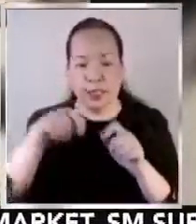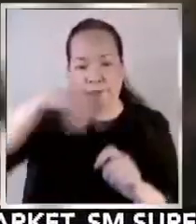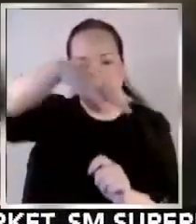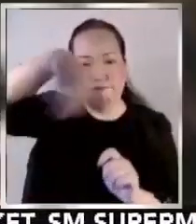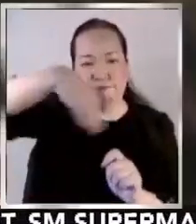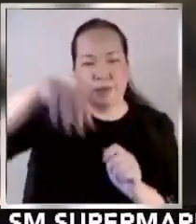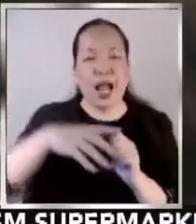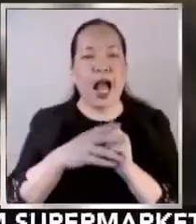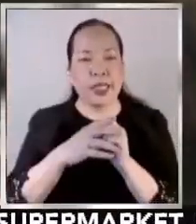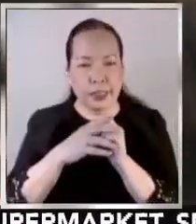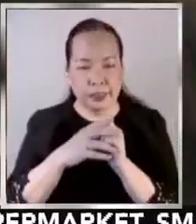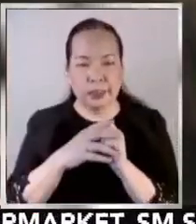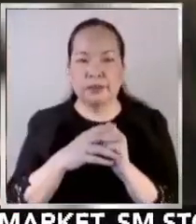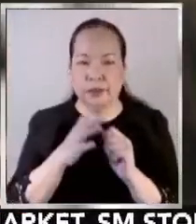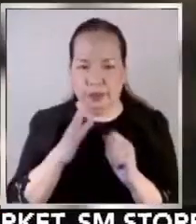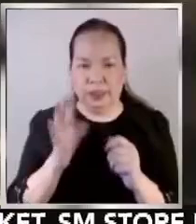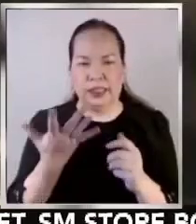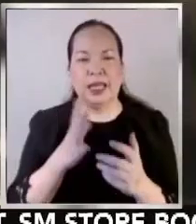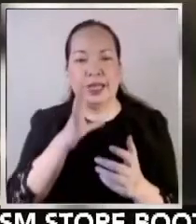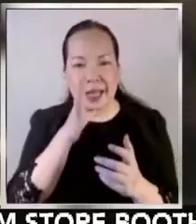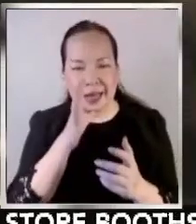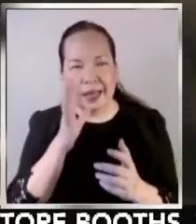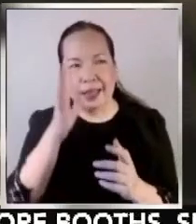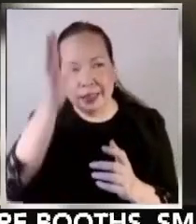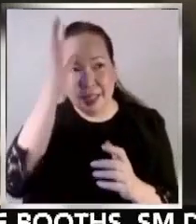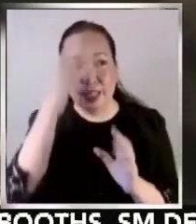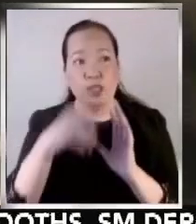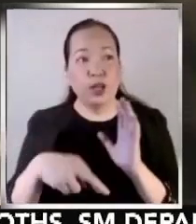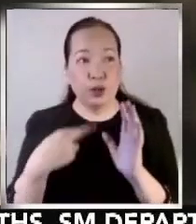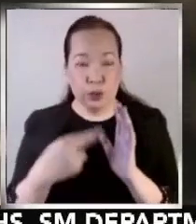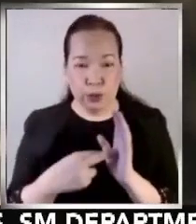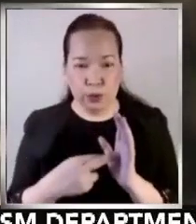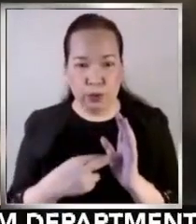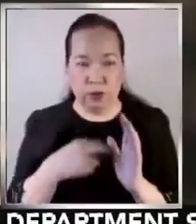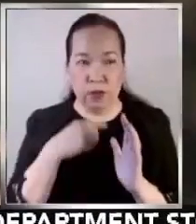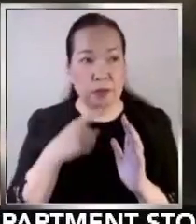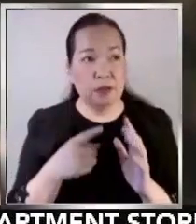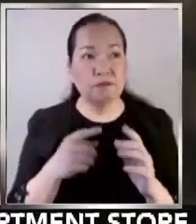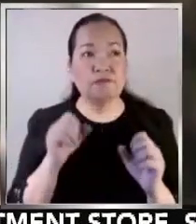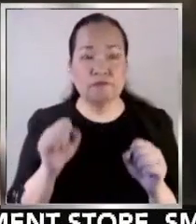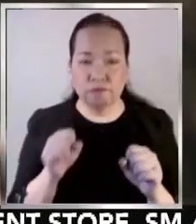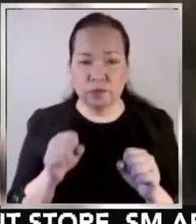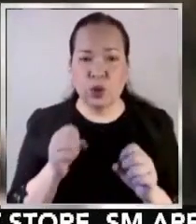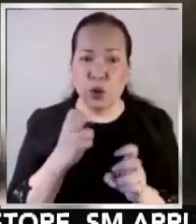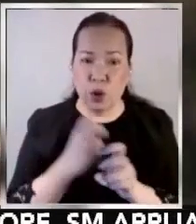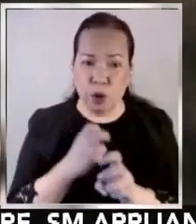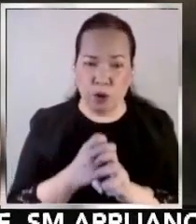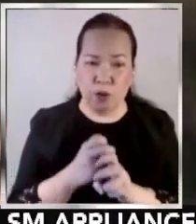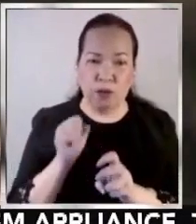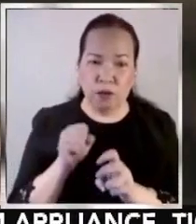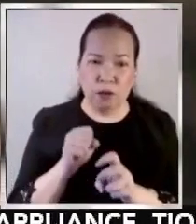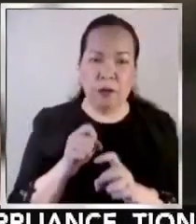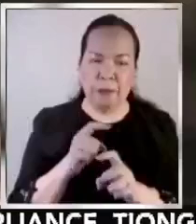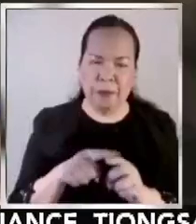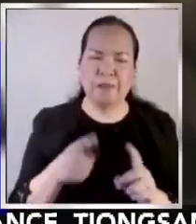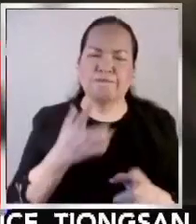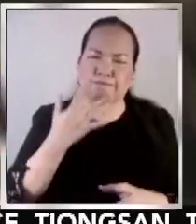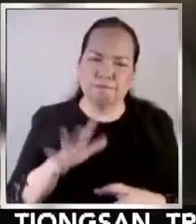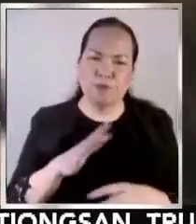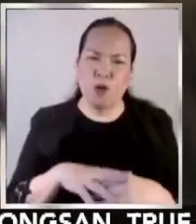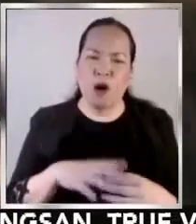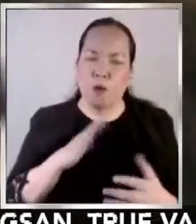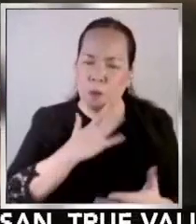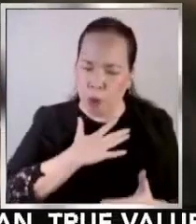anak. Mahirap pero masarap kasi dugot pawis mo ang ipinakakain at pinaan mo sa mga anak mo.